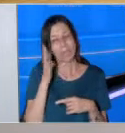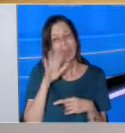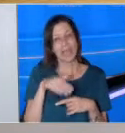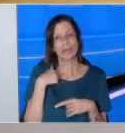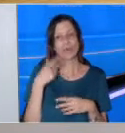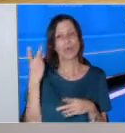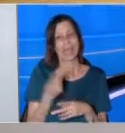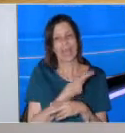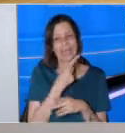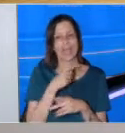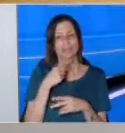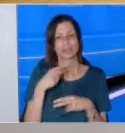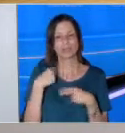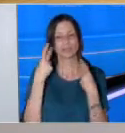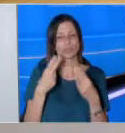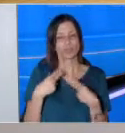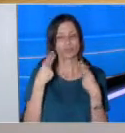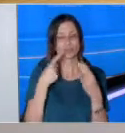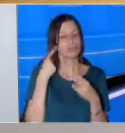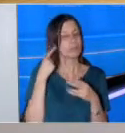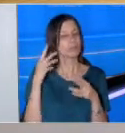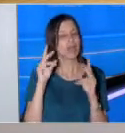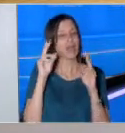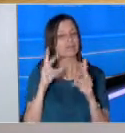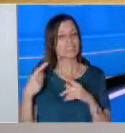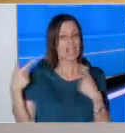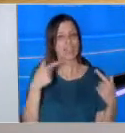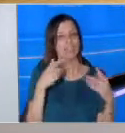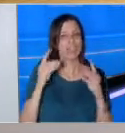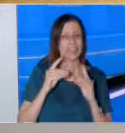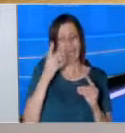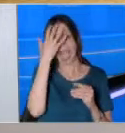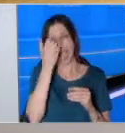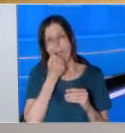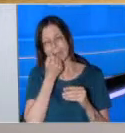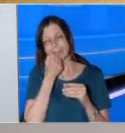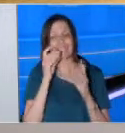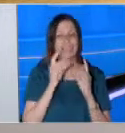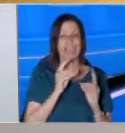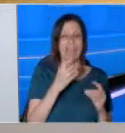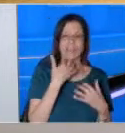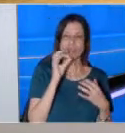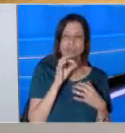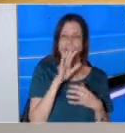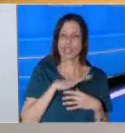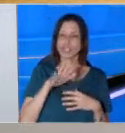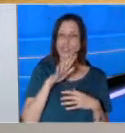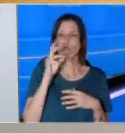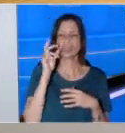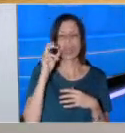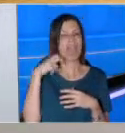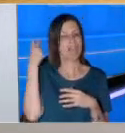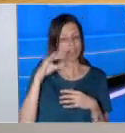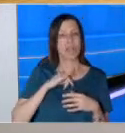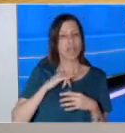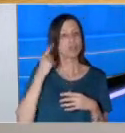אנחנו רגילים מסבב לסבב לשמוע על הפסקת האש דרך החמאס, דרך דיווחים של הרשתות הערביות. יהיה מאוד מעניין